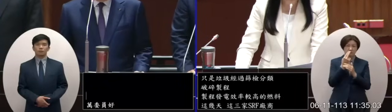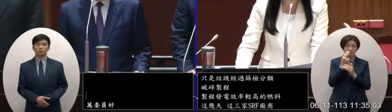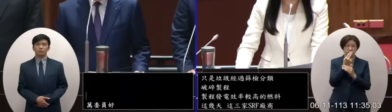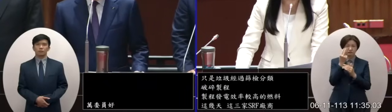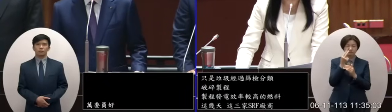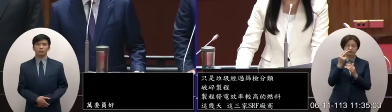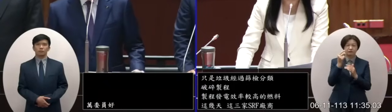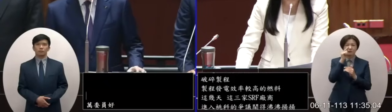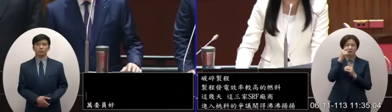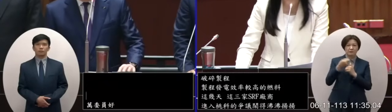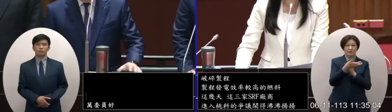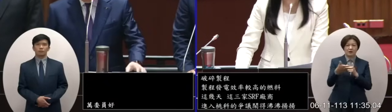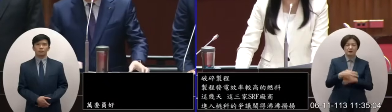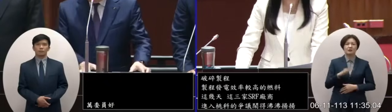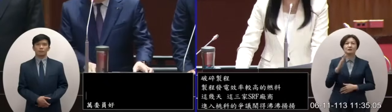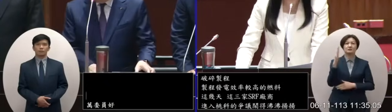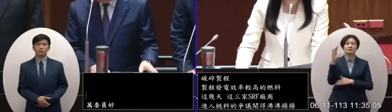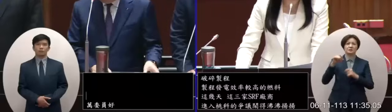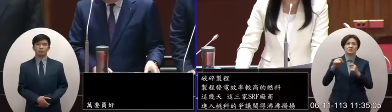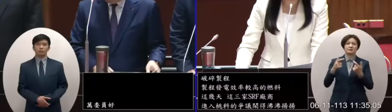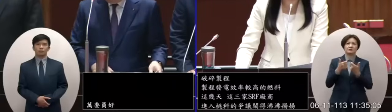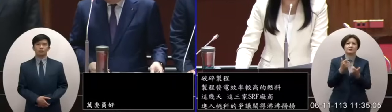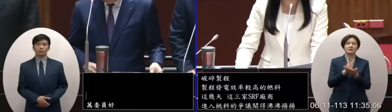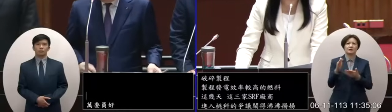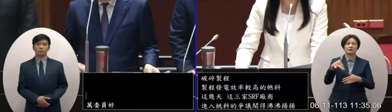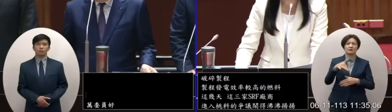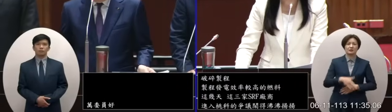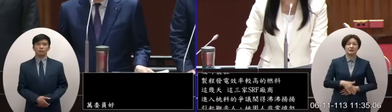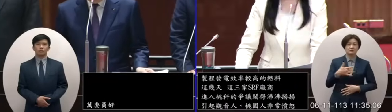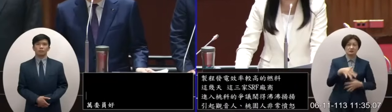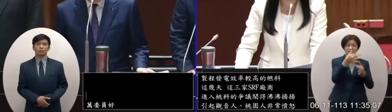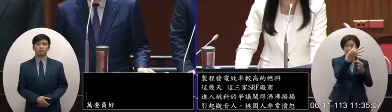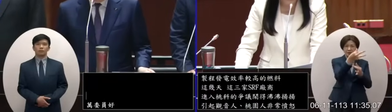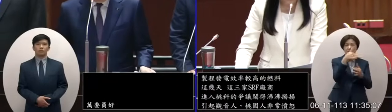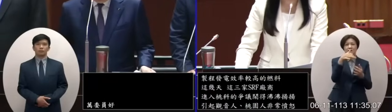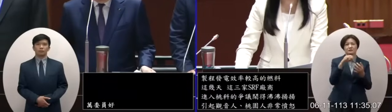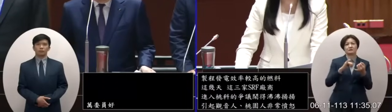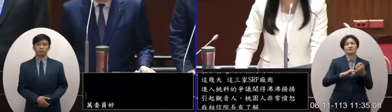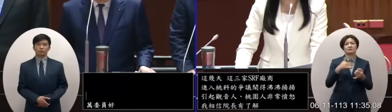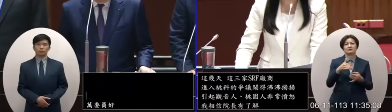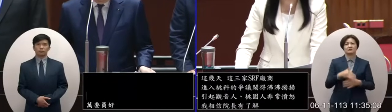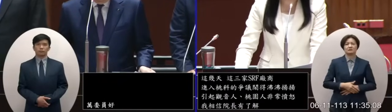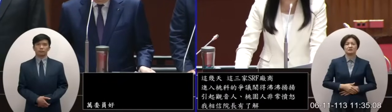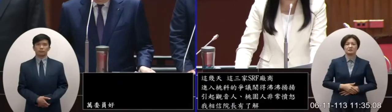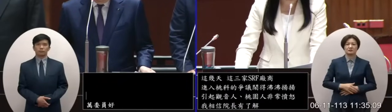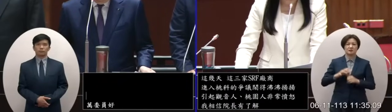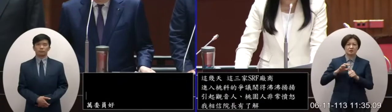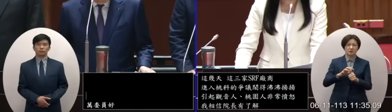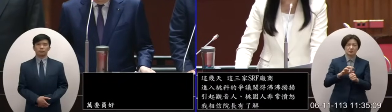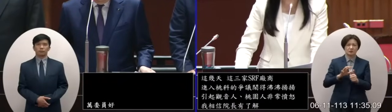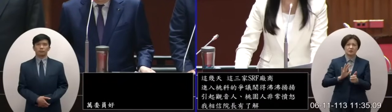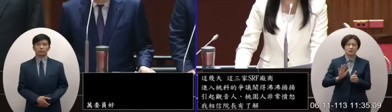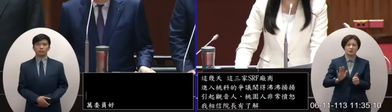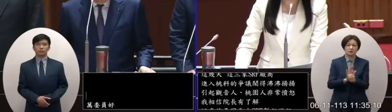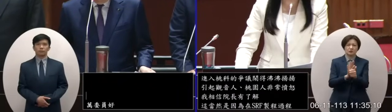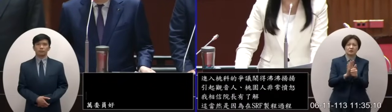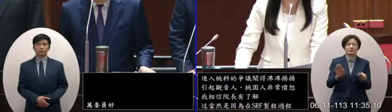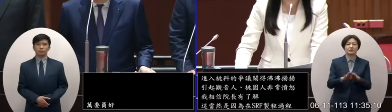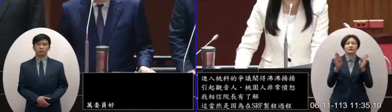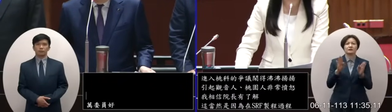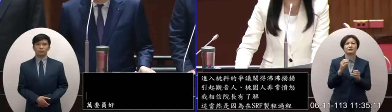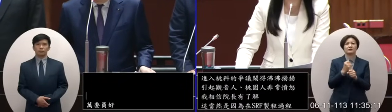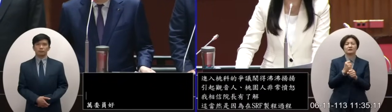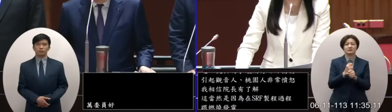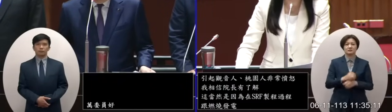政府其实尚未完成配套，也没有订定严谨的标准跟法规，那么就强势的要推，这当然就是因